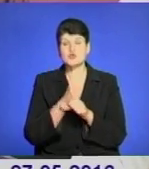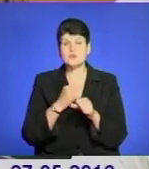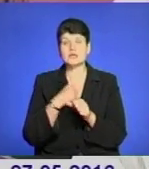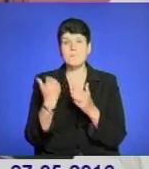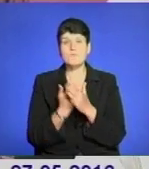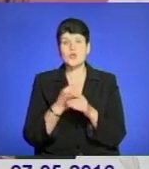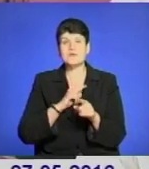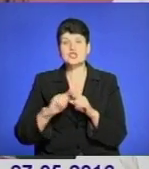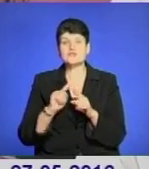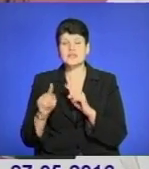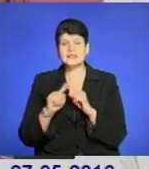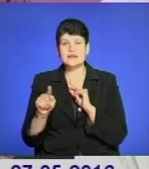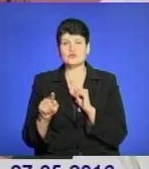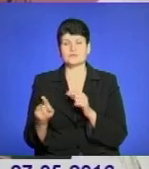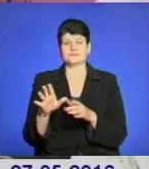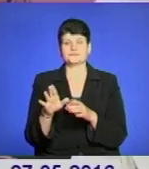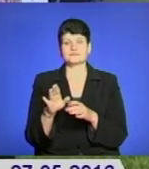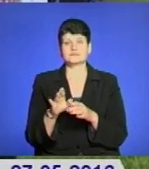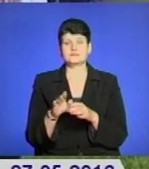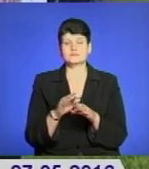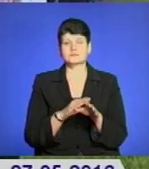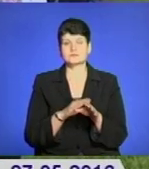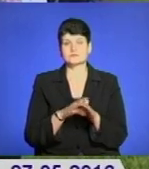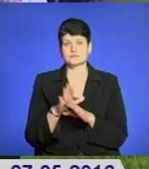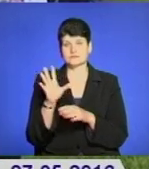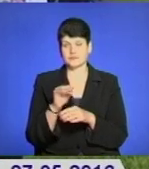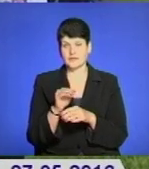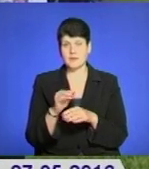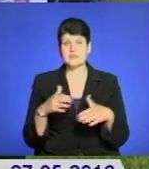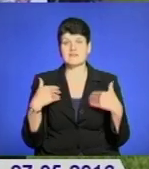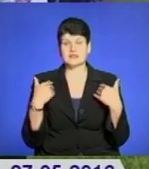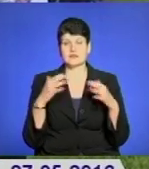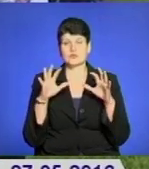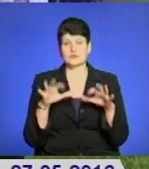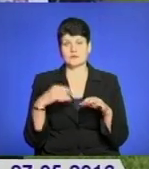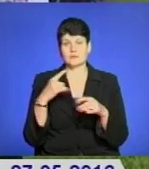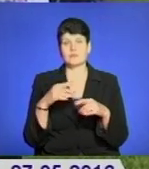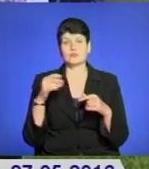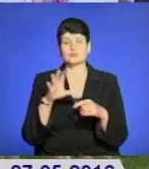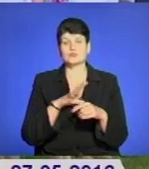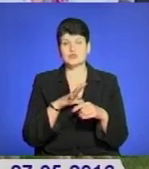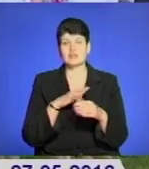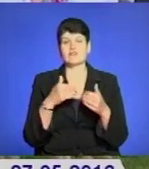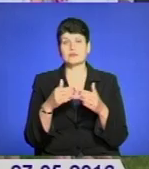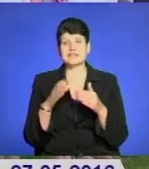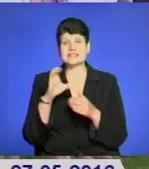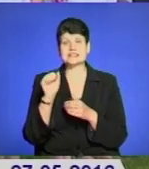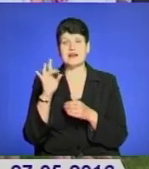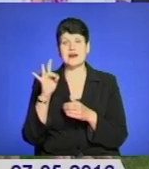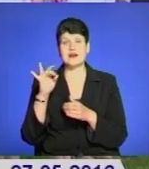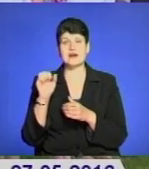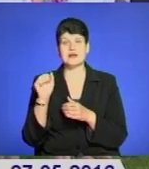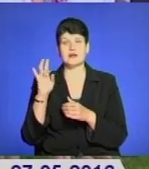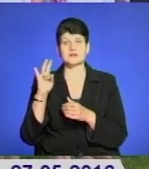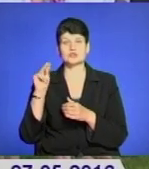і швиденько реагувати на ті виклики, які є. Привітання від очільника краю пролунали і для випускників Саранчуківської